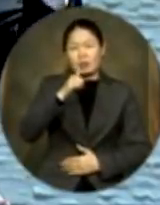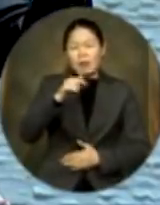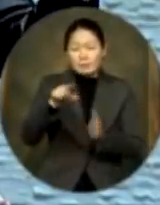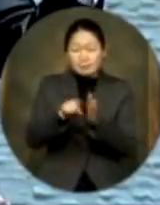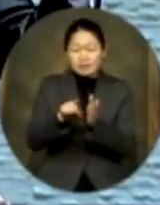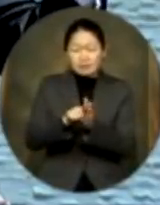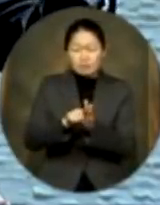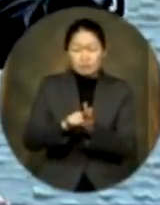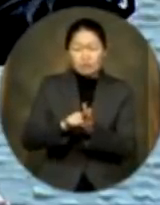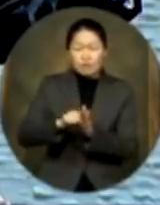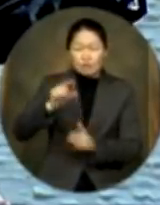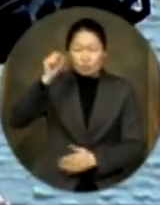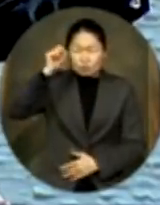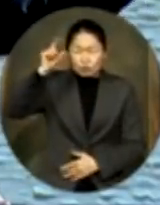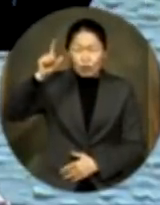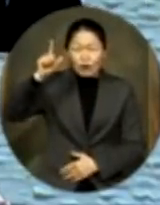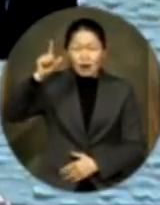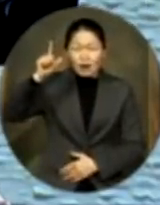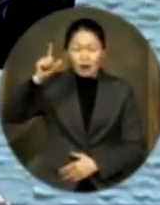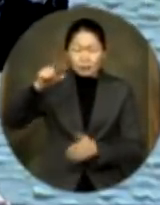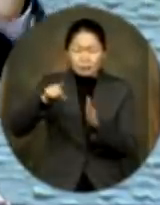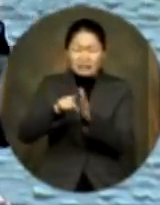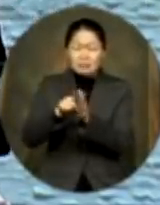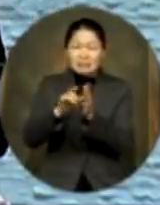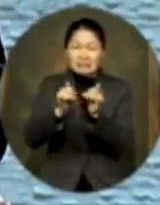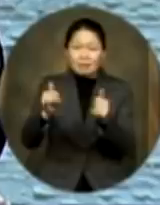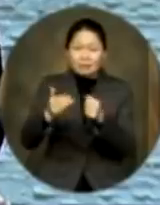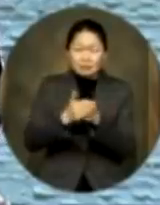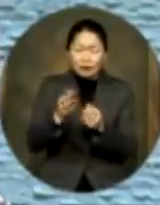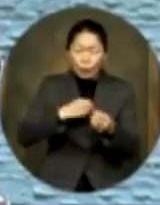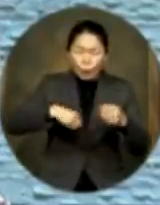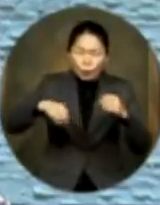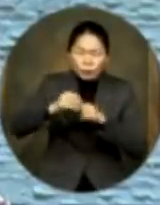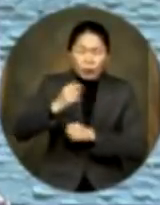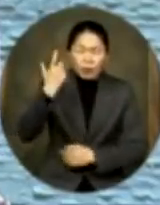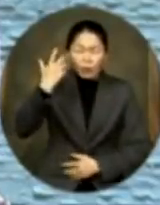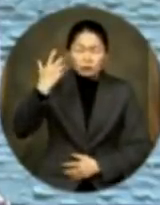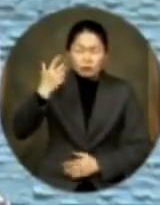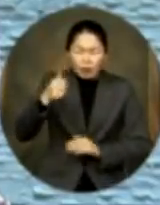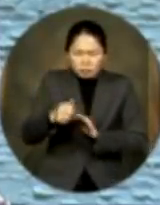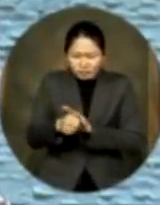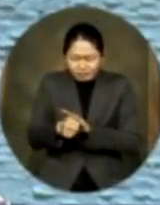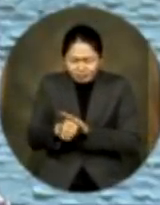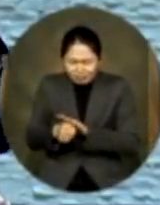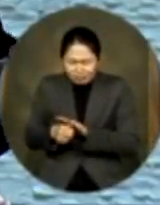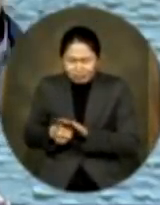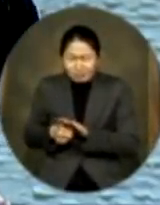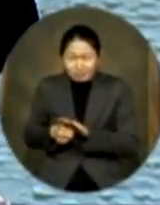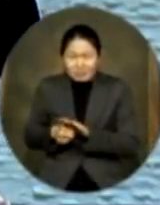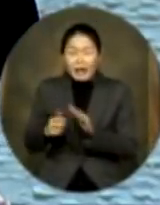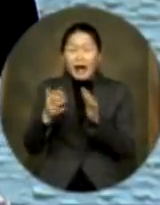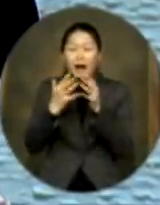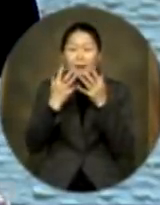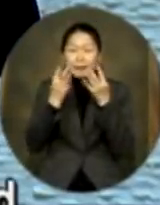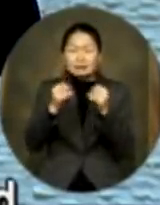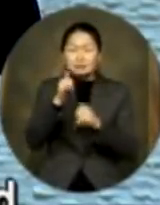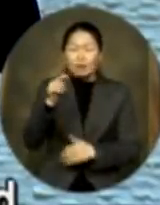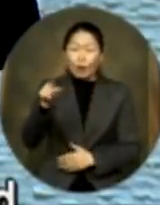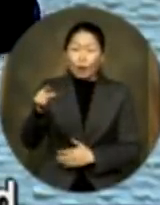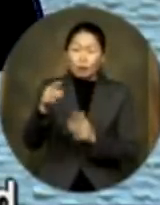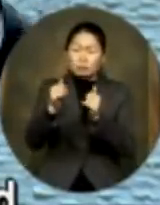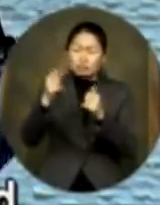믿음이 훌륭한 그런 믿음의 사람들 때문에 오히려 영적으로 주름이 들어있어요 저분들은 저렇게